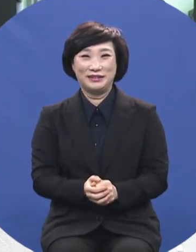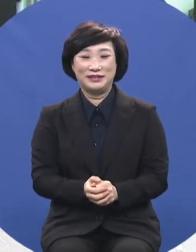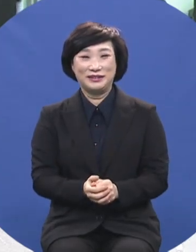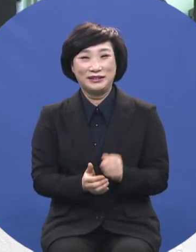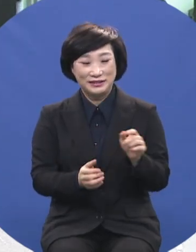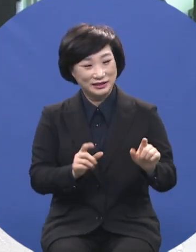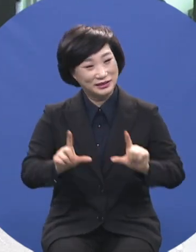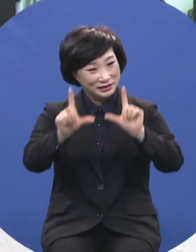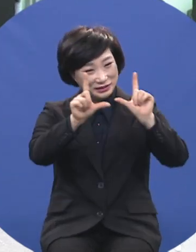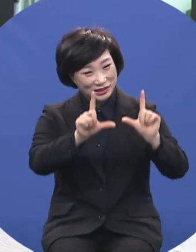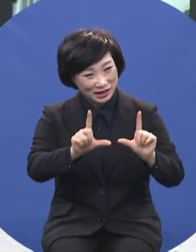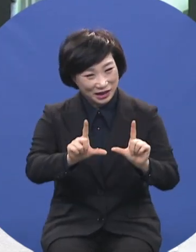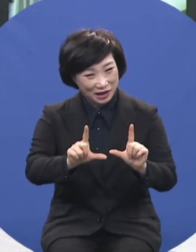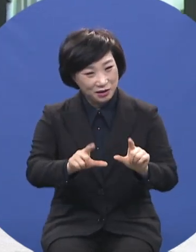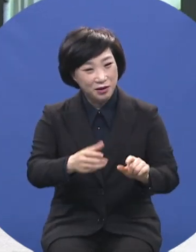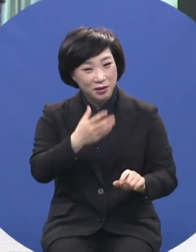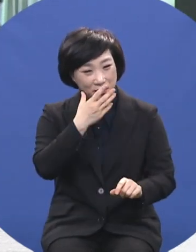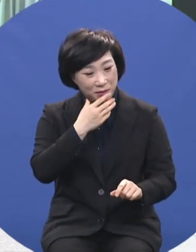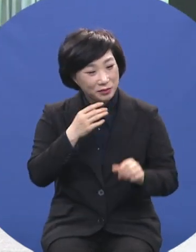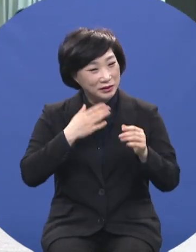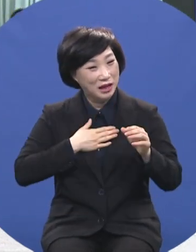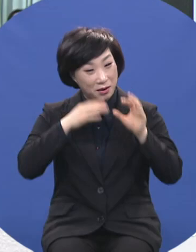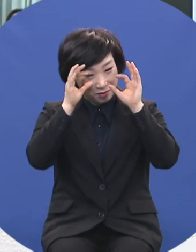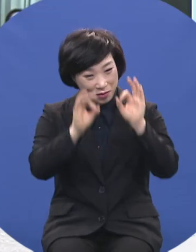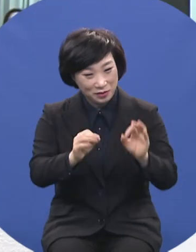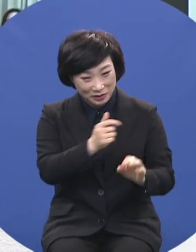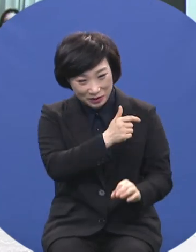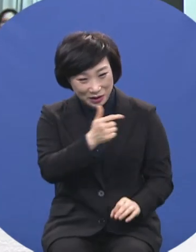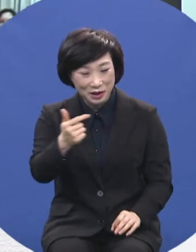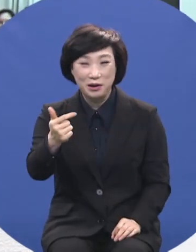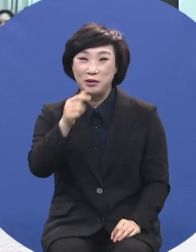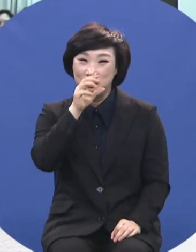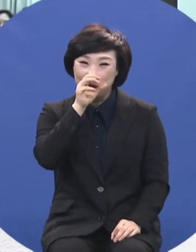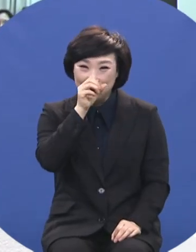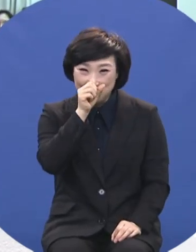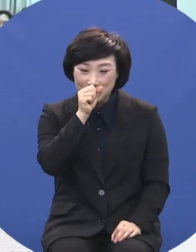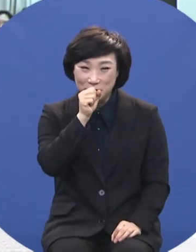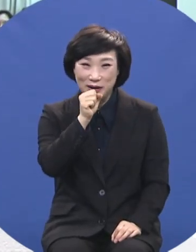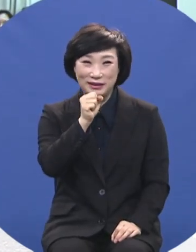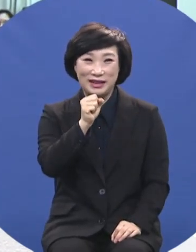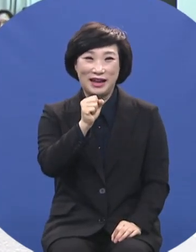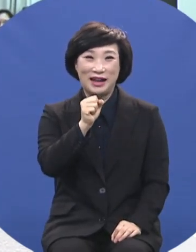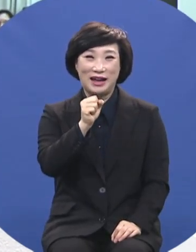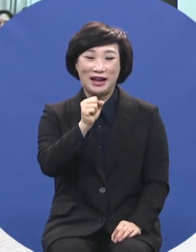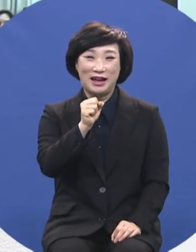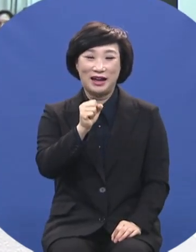그 삶이 보기에 심히